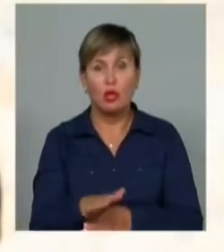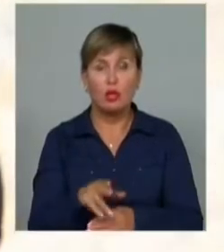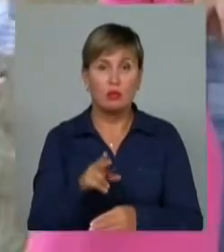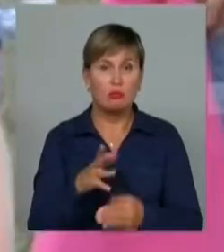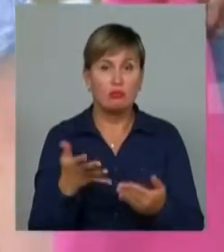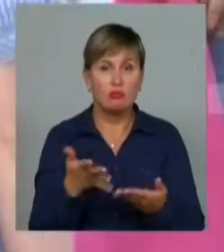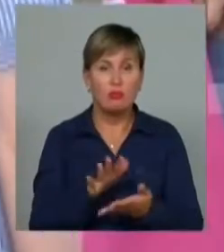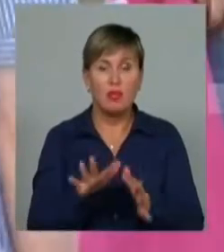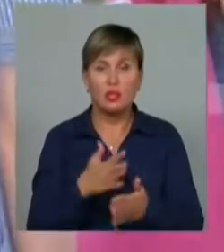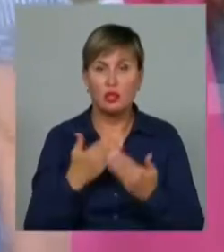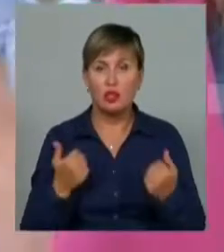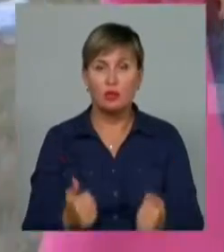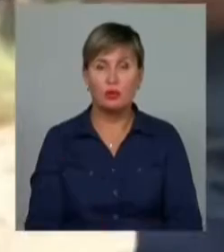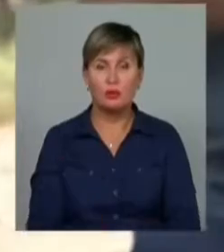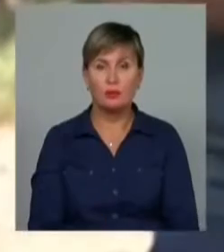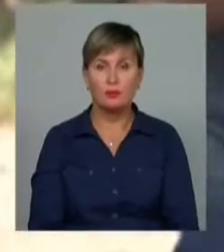попросту будет негде.